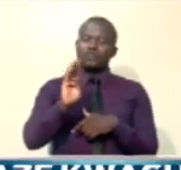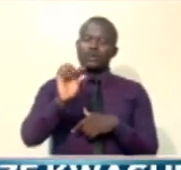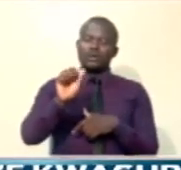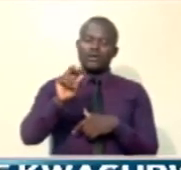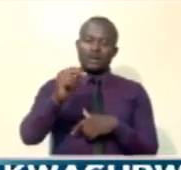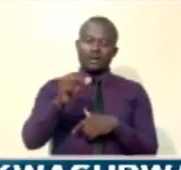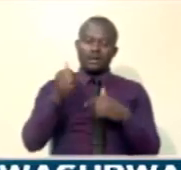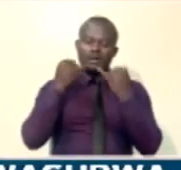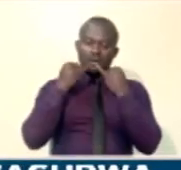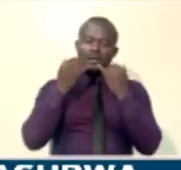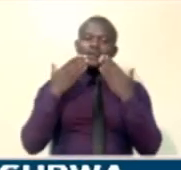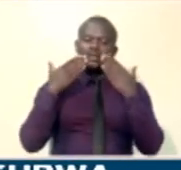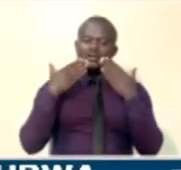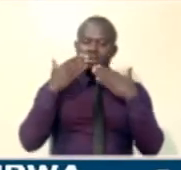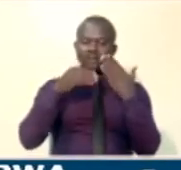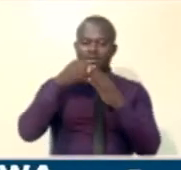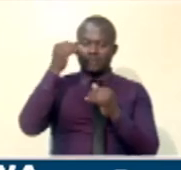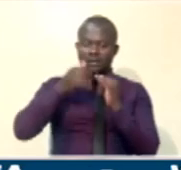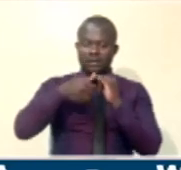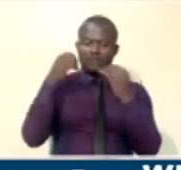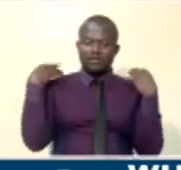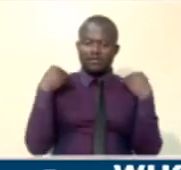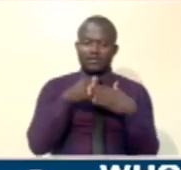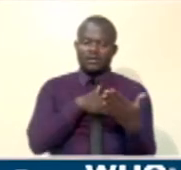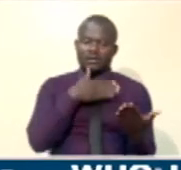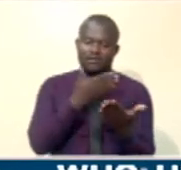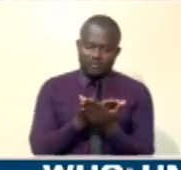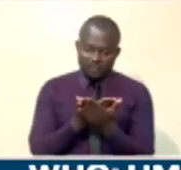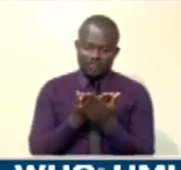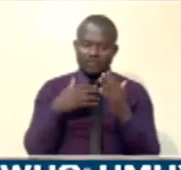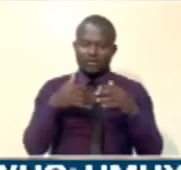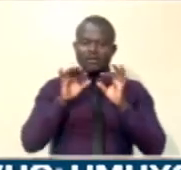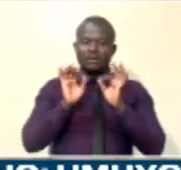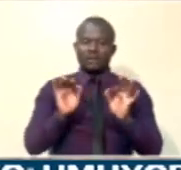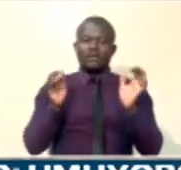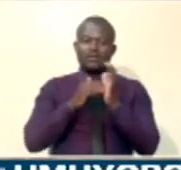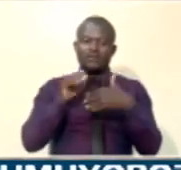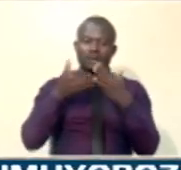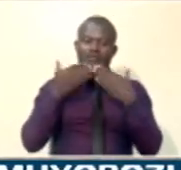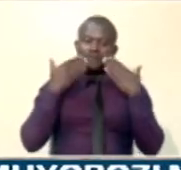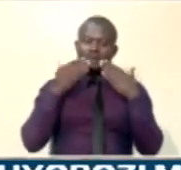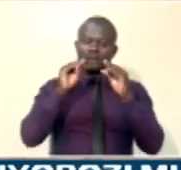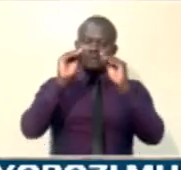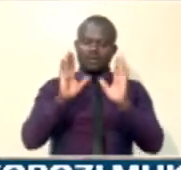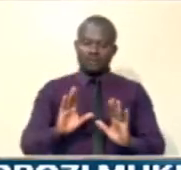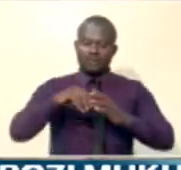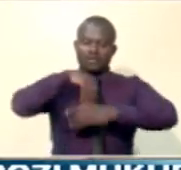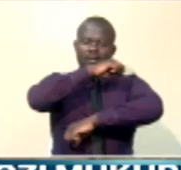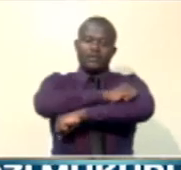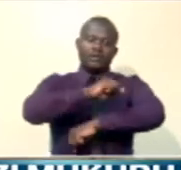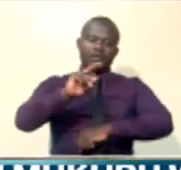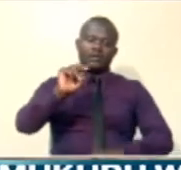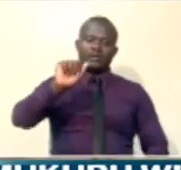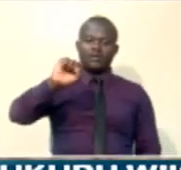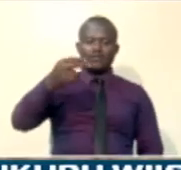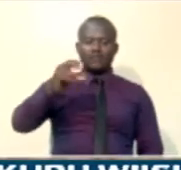Muganga, yashimiye abarangije iyi myitozo ku kwitanga n'ikinyabupfura bagaragaje, kandi ashimiye abarimu b'ishuri rya gisirikare rya